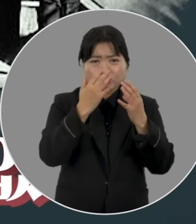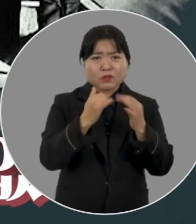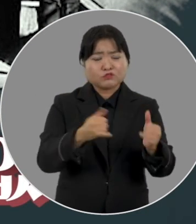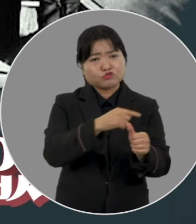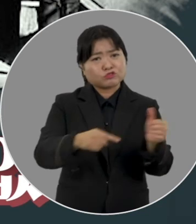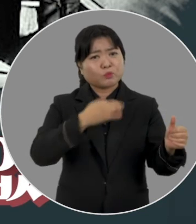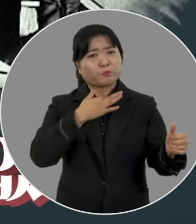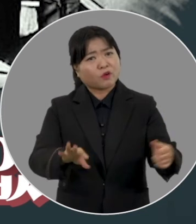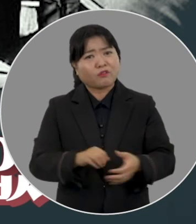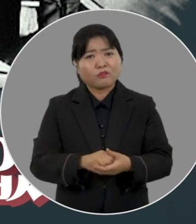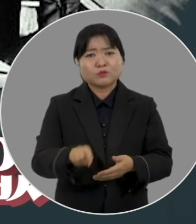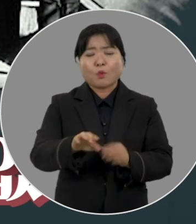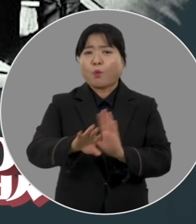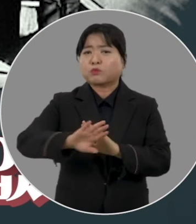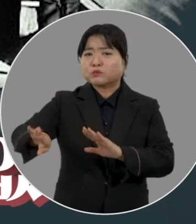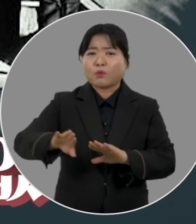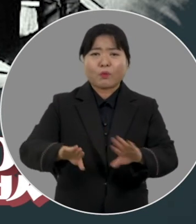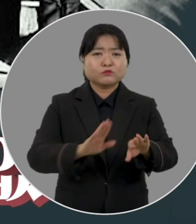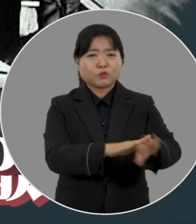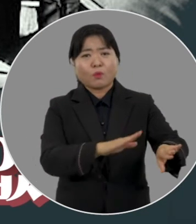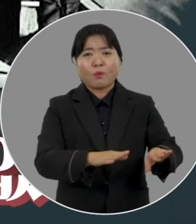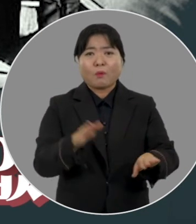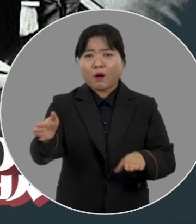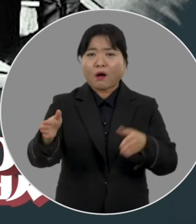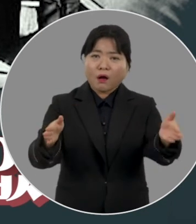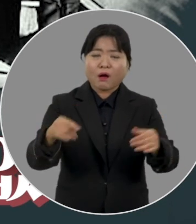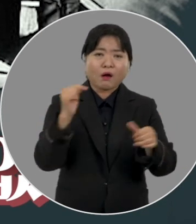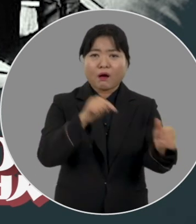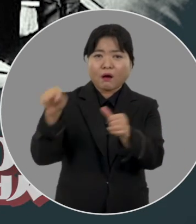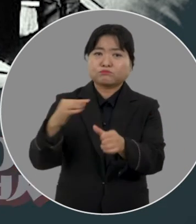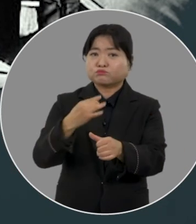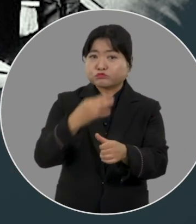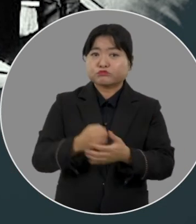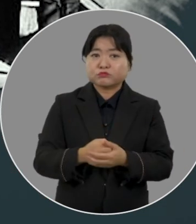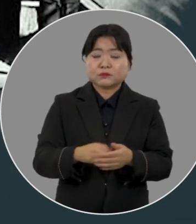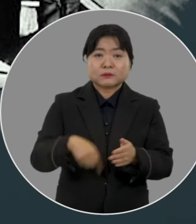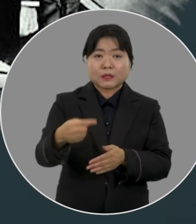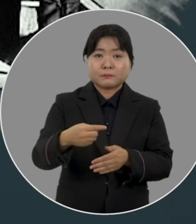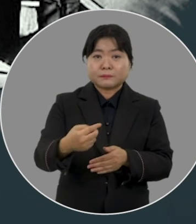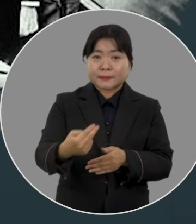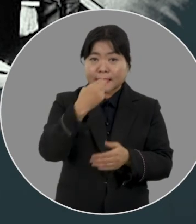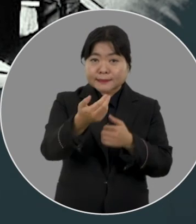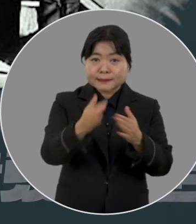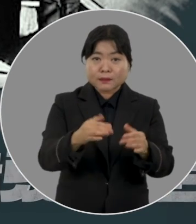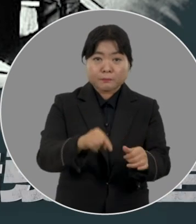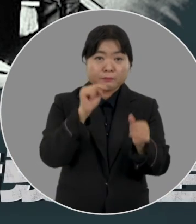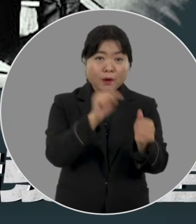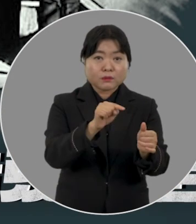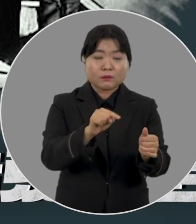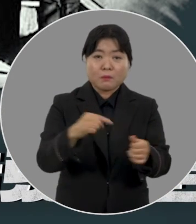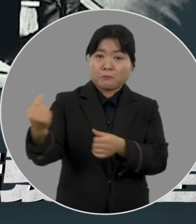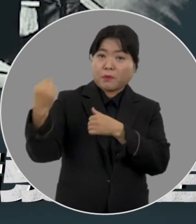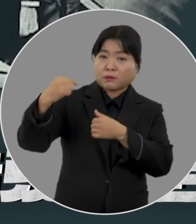적 없다. 그들을 오른쪽, 왼쪽 방향을 지시했을 뿐이고, 그 다음 가스실에서